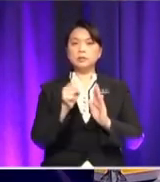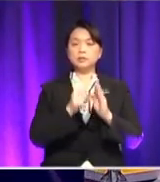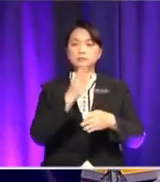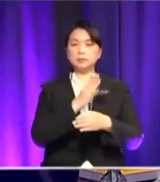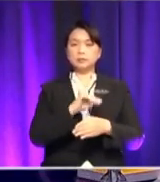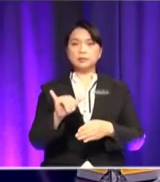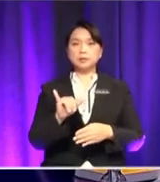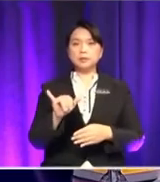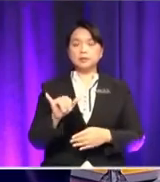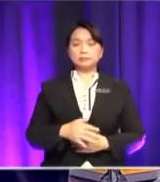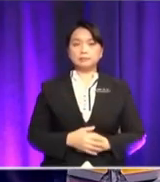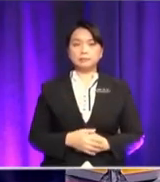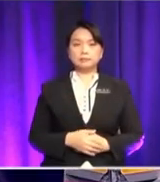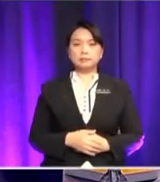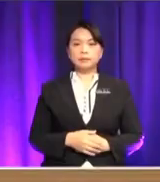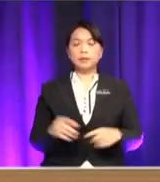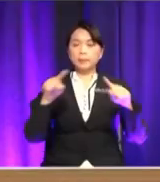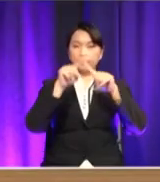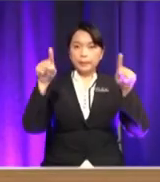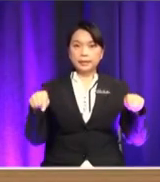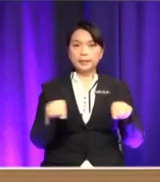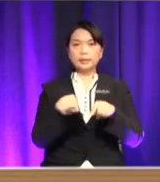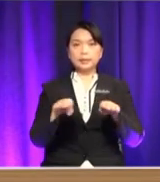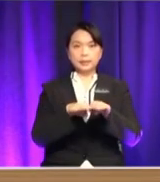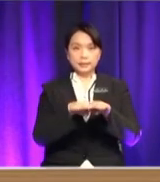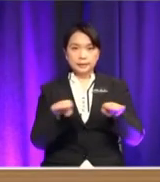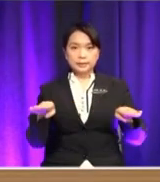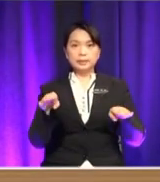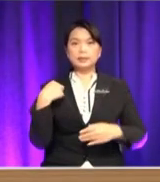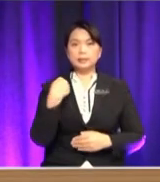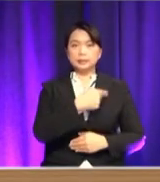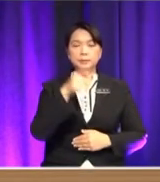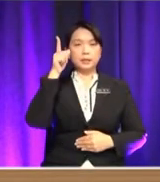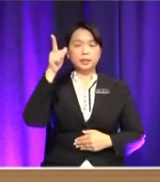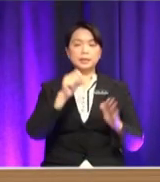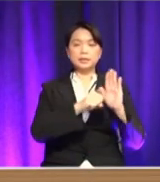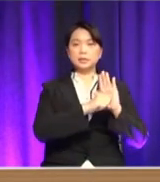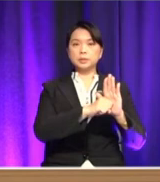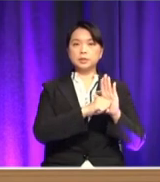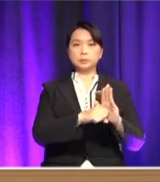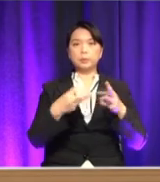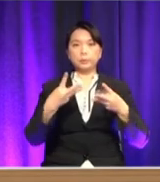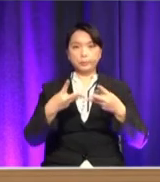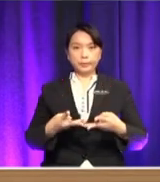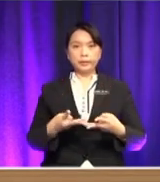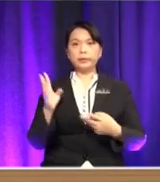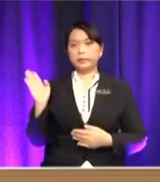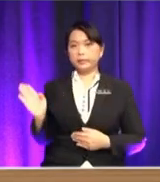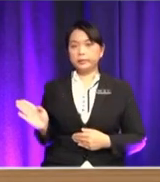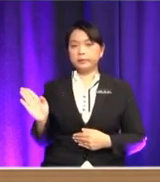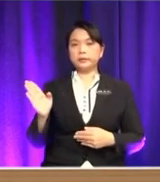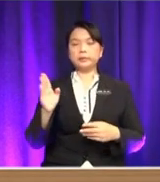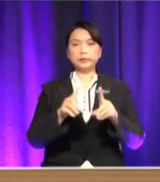lantai kita boleh lihat dia punya As simbol-simbol piawai dinding pintu